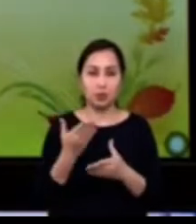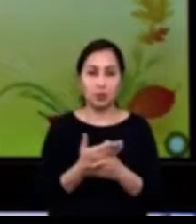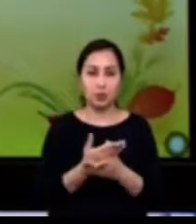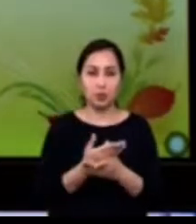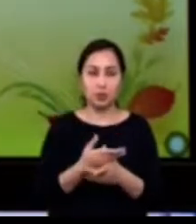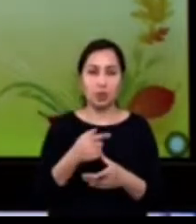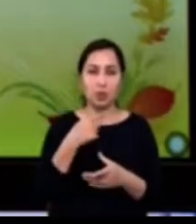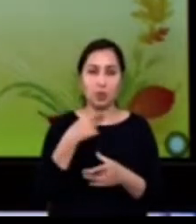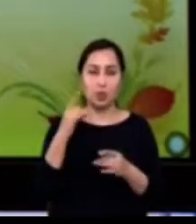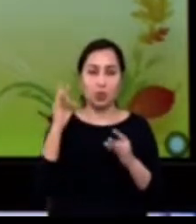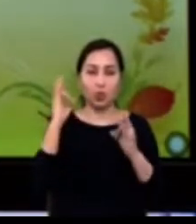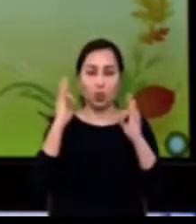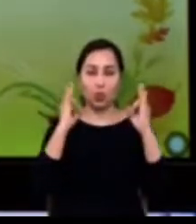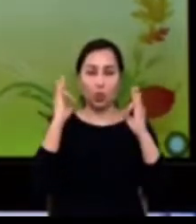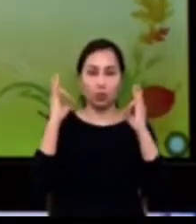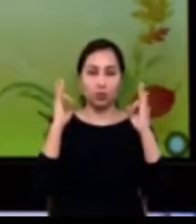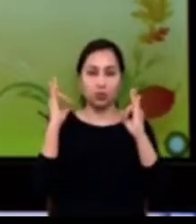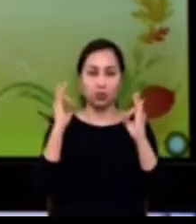помощью голоса.